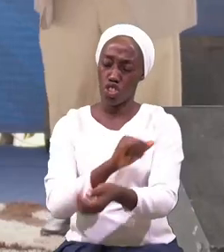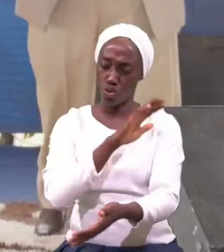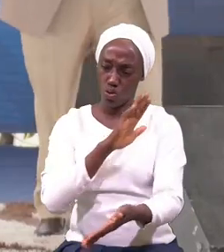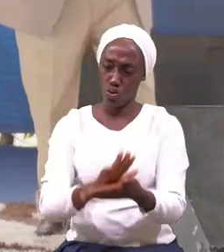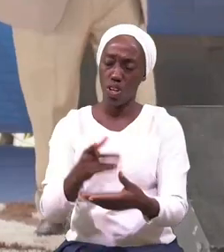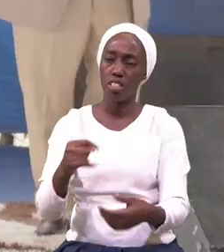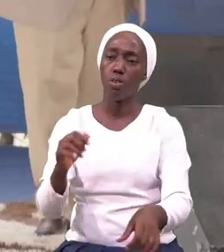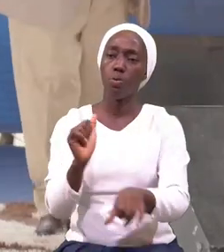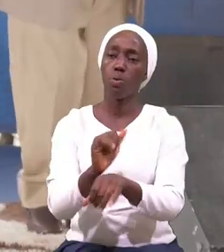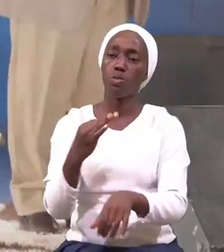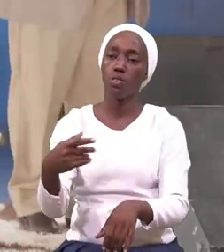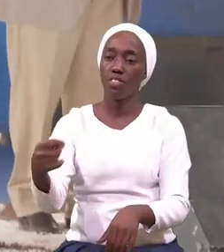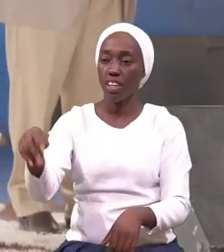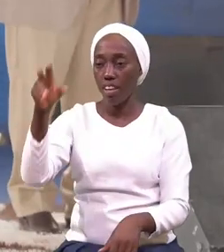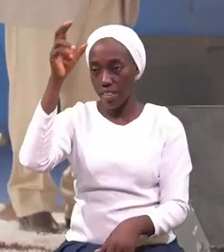du diable.